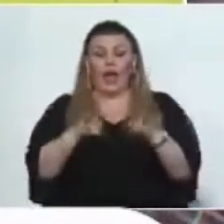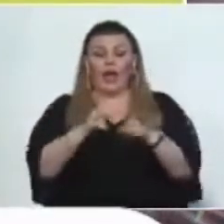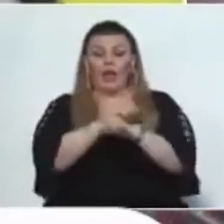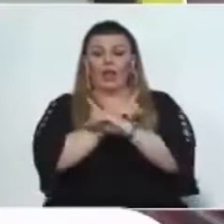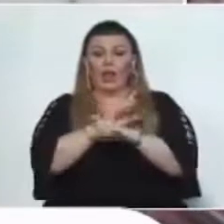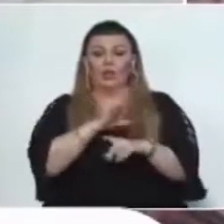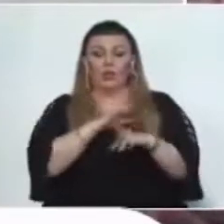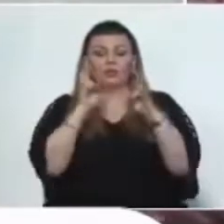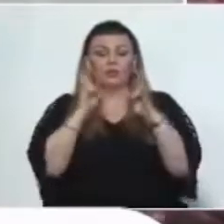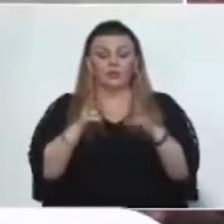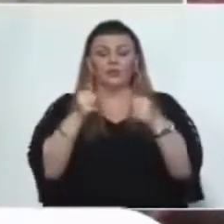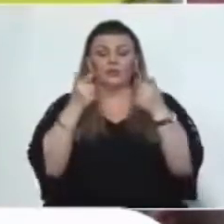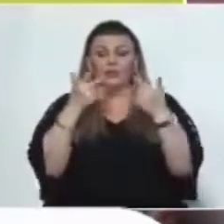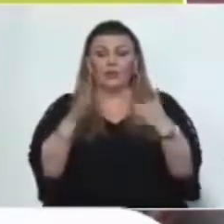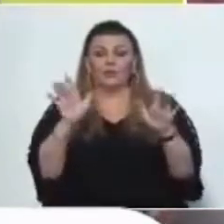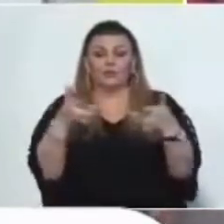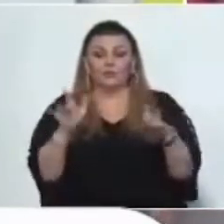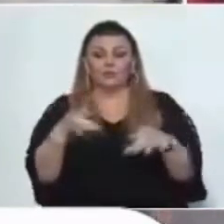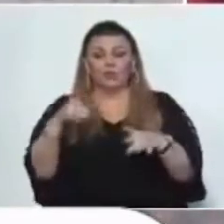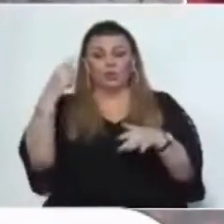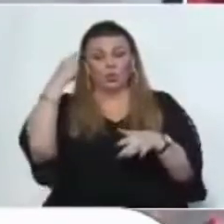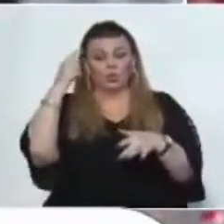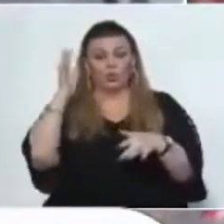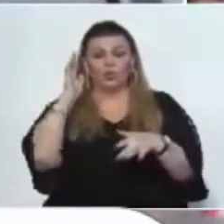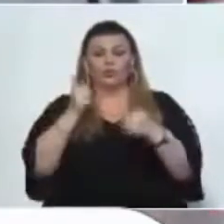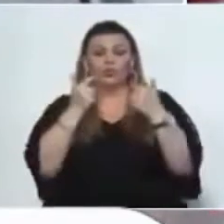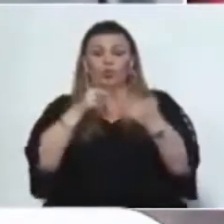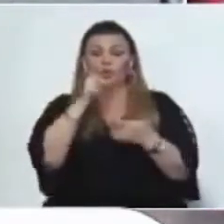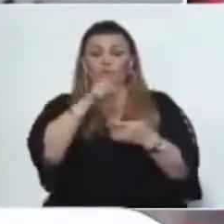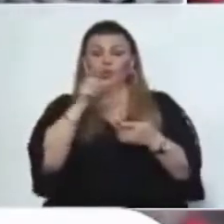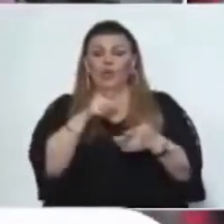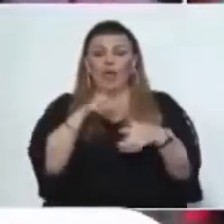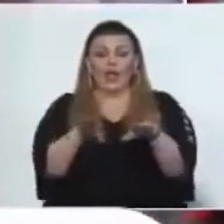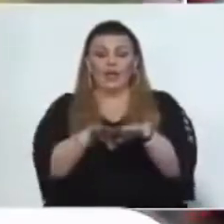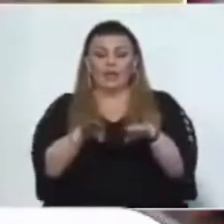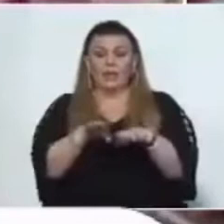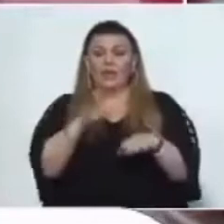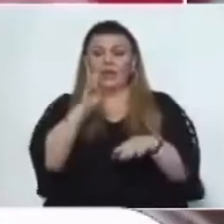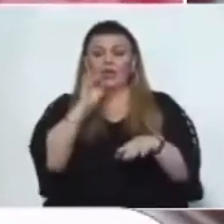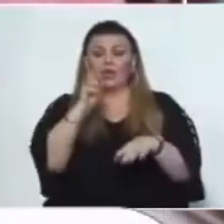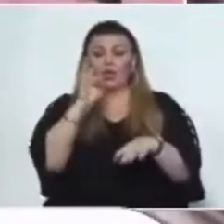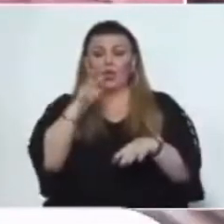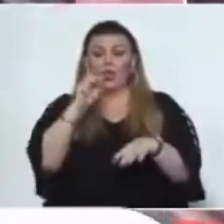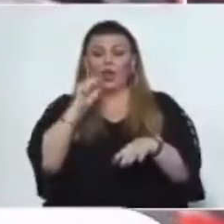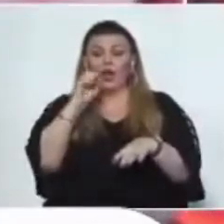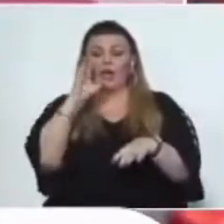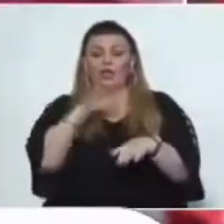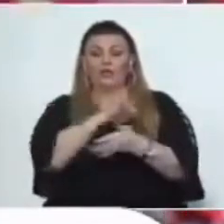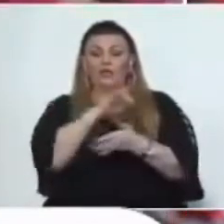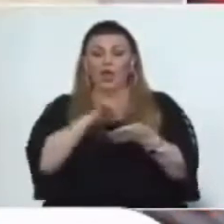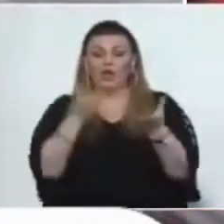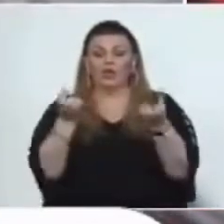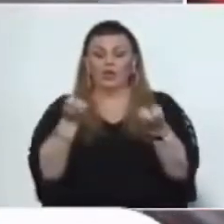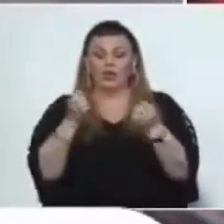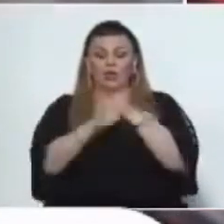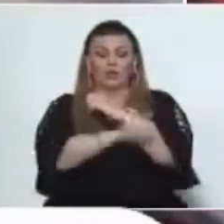olanların, xəsarət alanların sayının artacağı ehtimal edilir. Və eyni zamanda Nikolayev şəhəri də yenə də